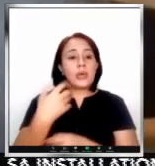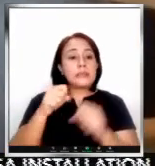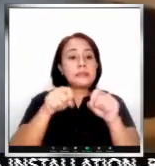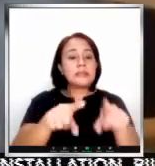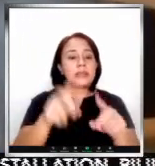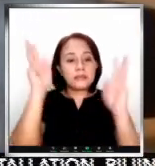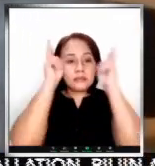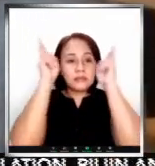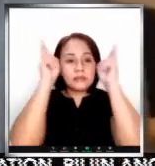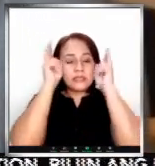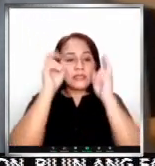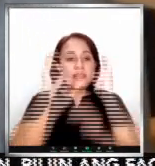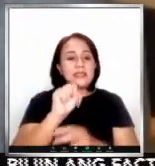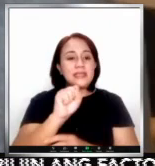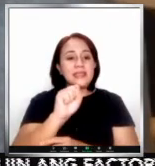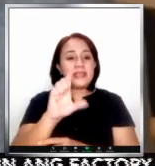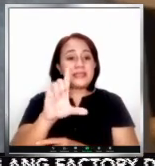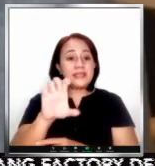Expressway. Every day,